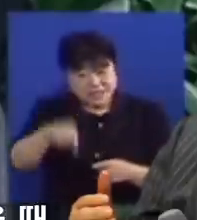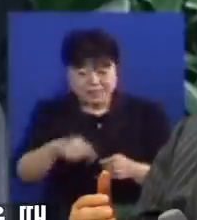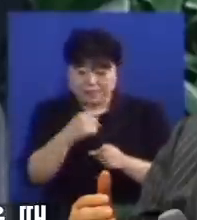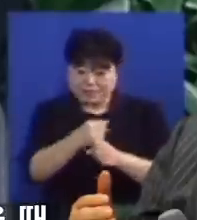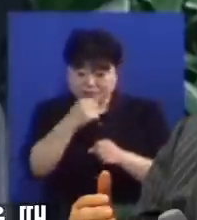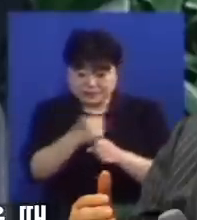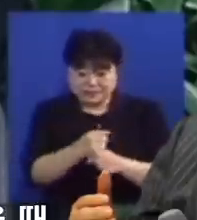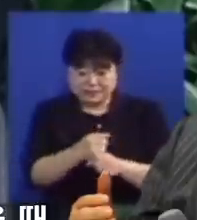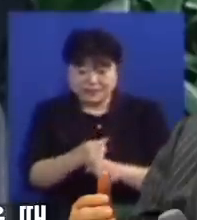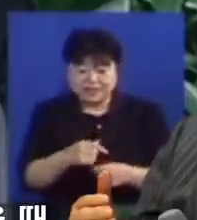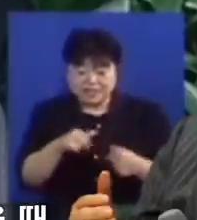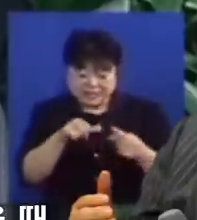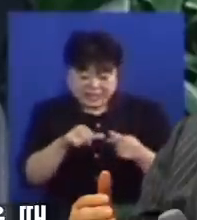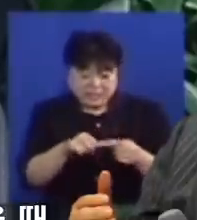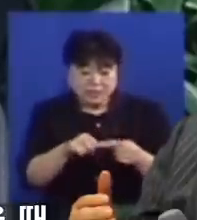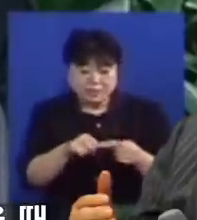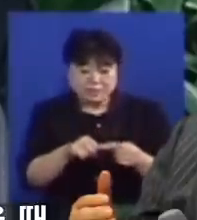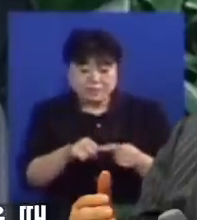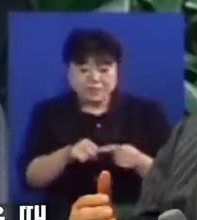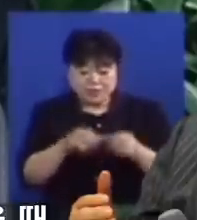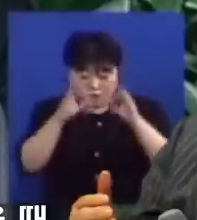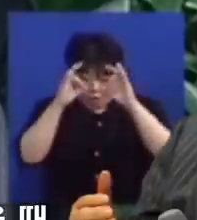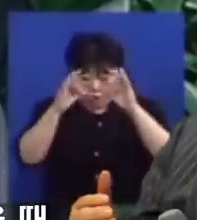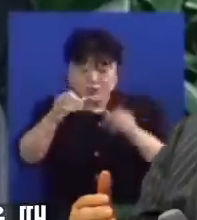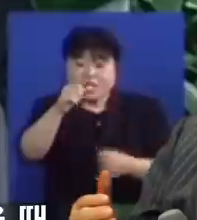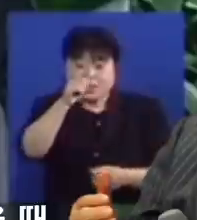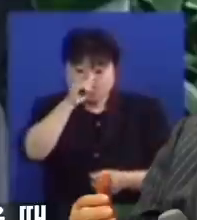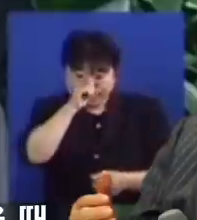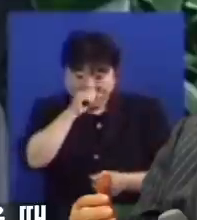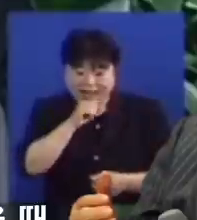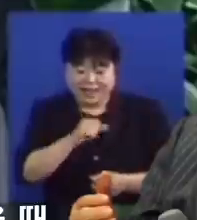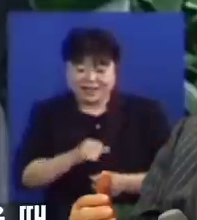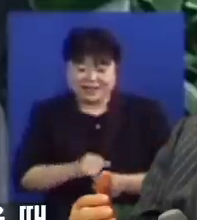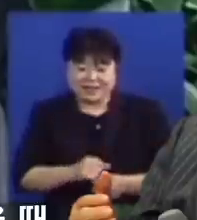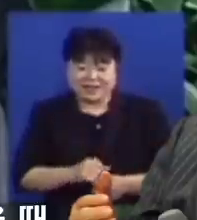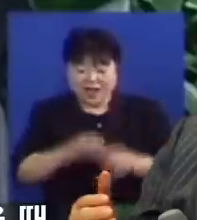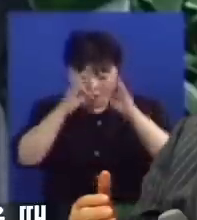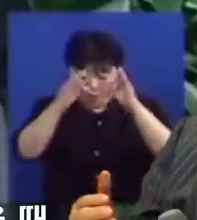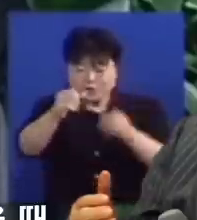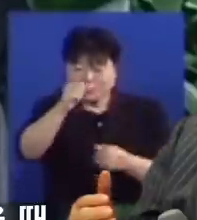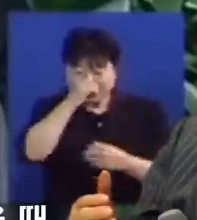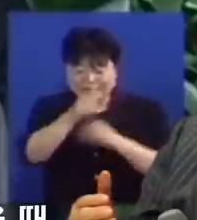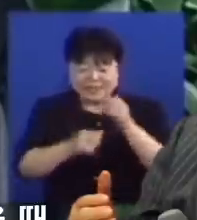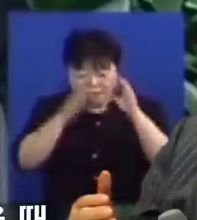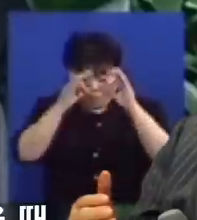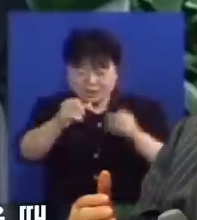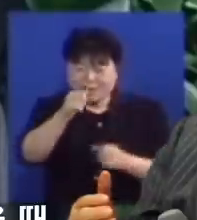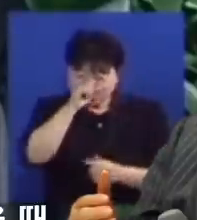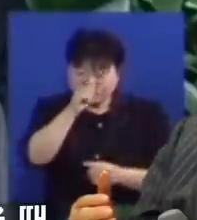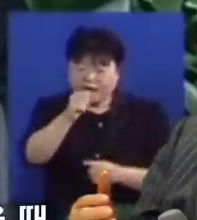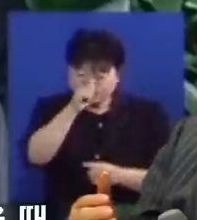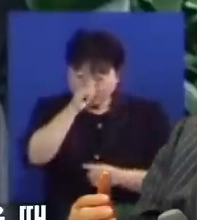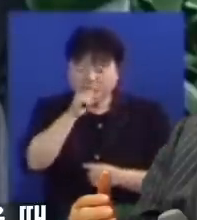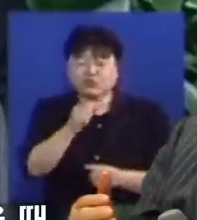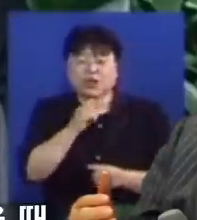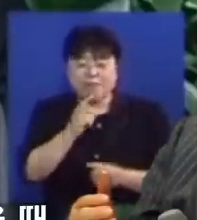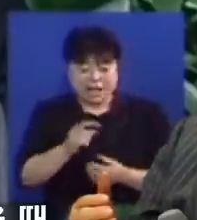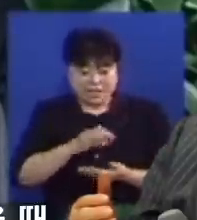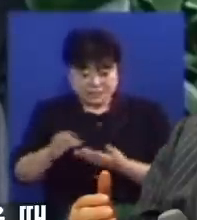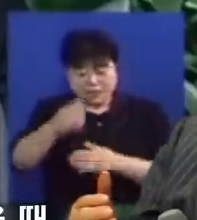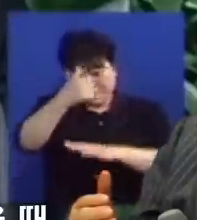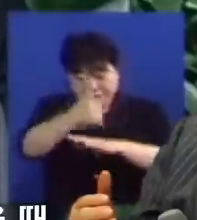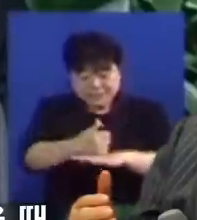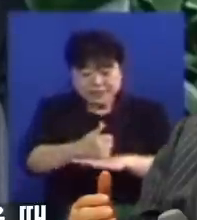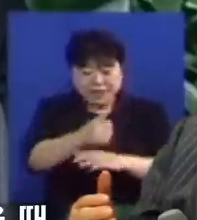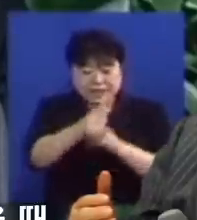때 다섯 번 하나님 보시기에 좋았더라, 하나님 보시기에 좋았더라, 좋았더라, 좋았더라, 좋았더라,